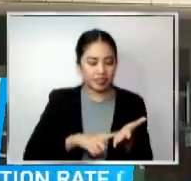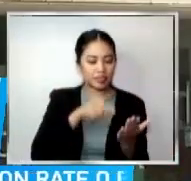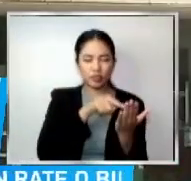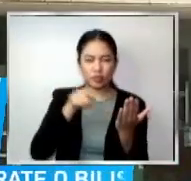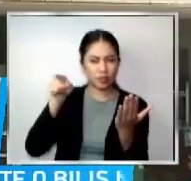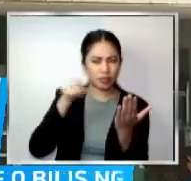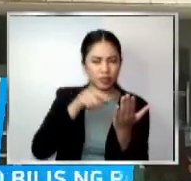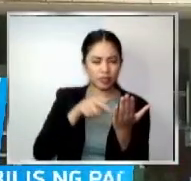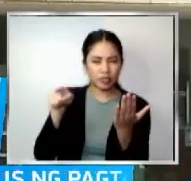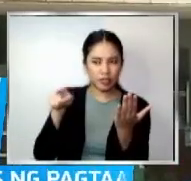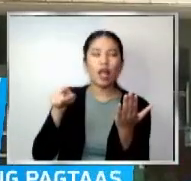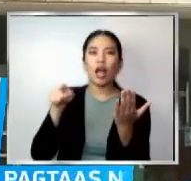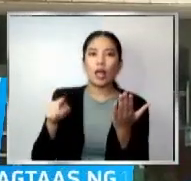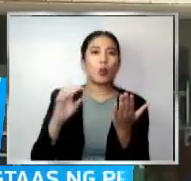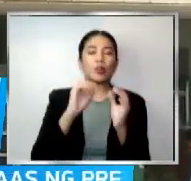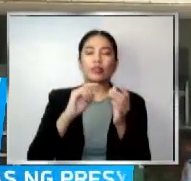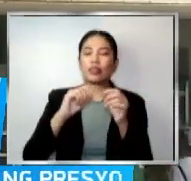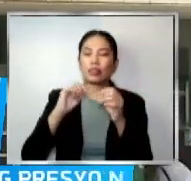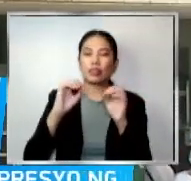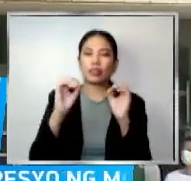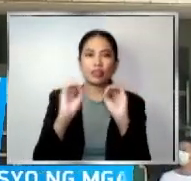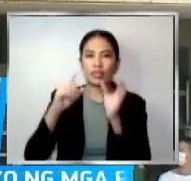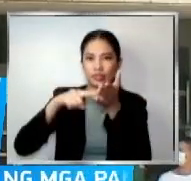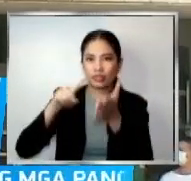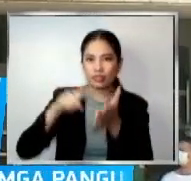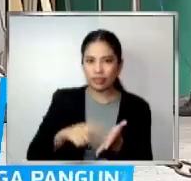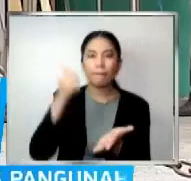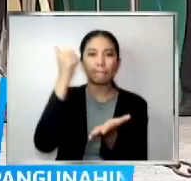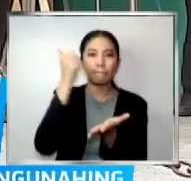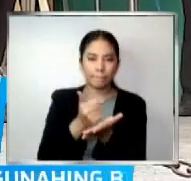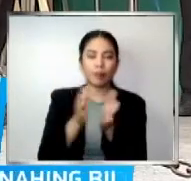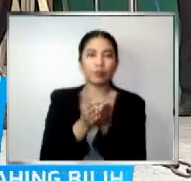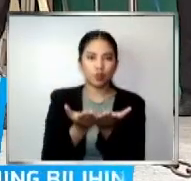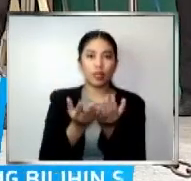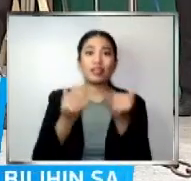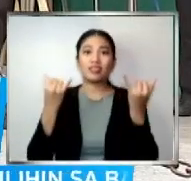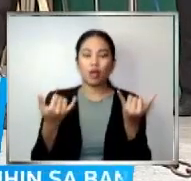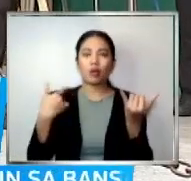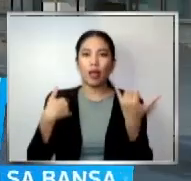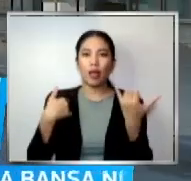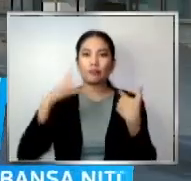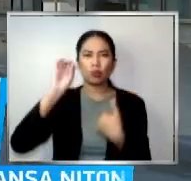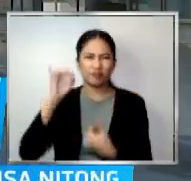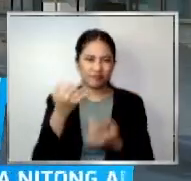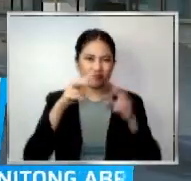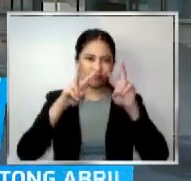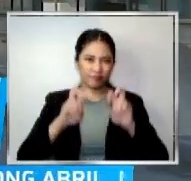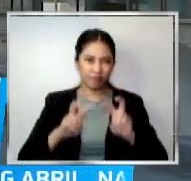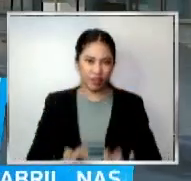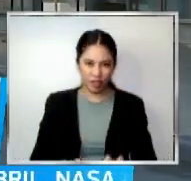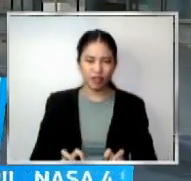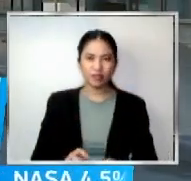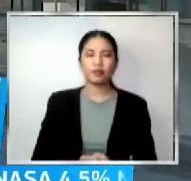raw sa Department of Justice ang resulta ng investigasyon ng kanilang fact-finding committee para masampahan ang kaukulang reklamo. Tinanggal na rin daw sa